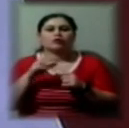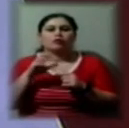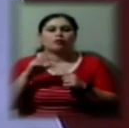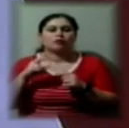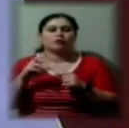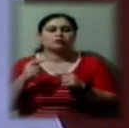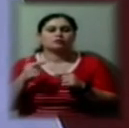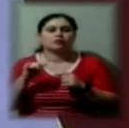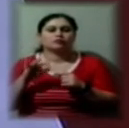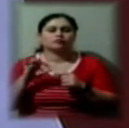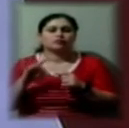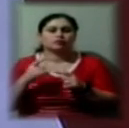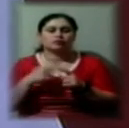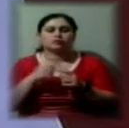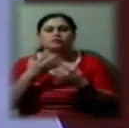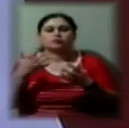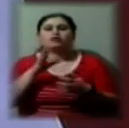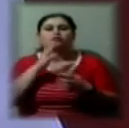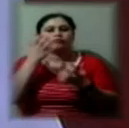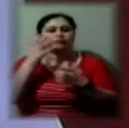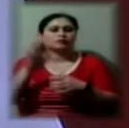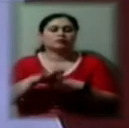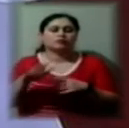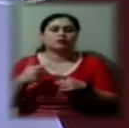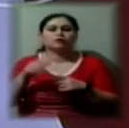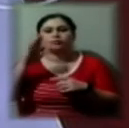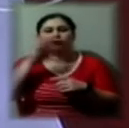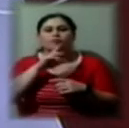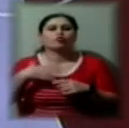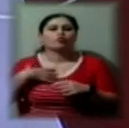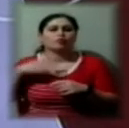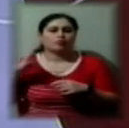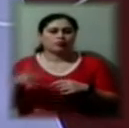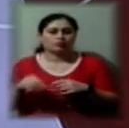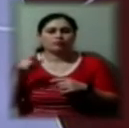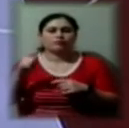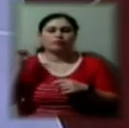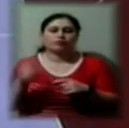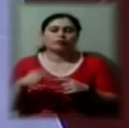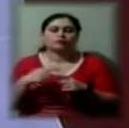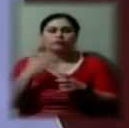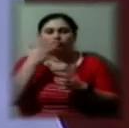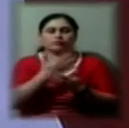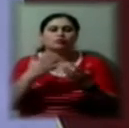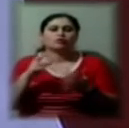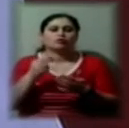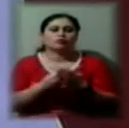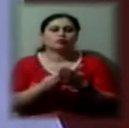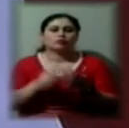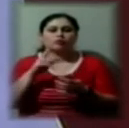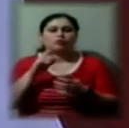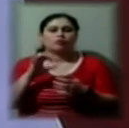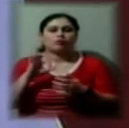На світлинах – діти, батьки яких загинули на війні. Автором виставки є херсонський фотохудожник Олександр Корняков. Зараз про